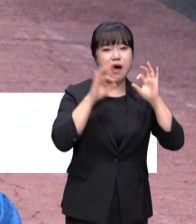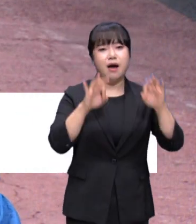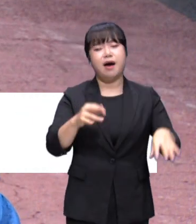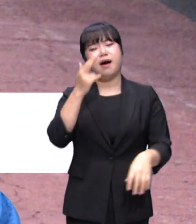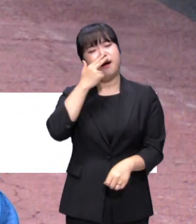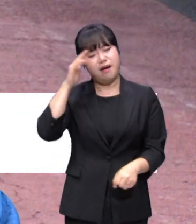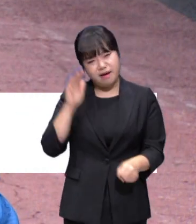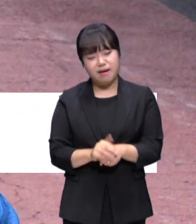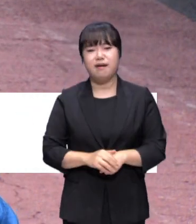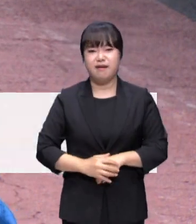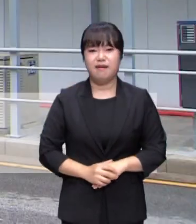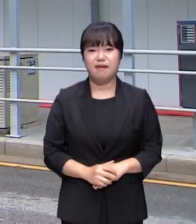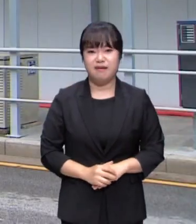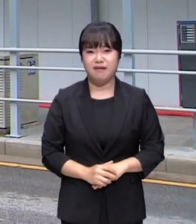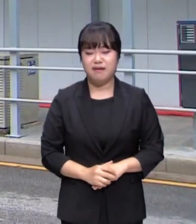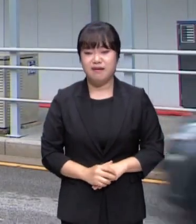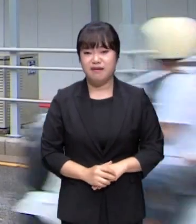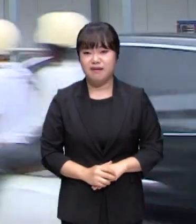말을 해야 될지 모르겠고요.